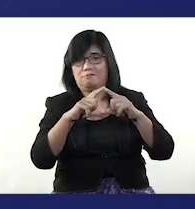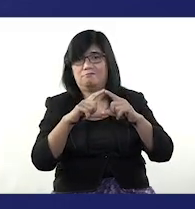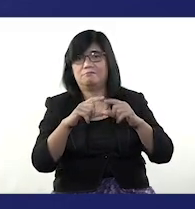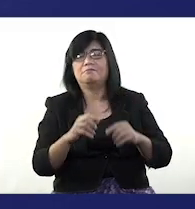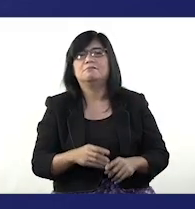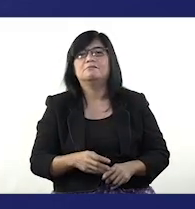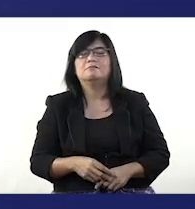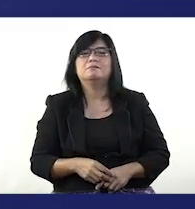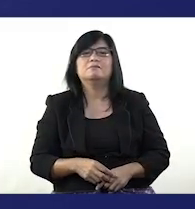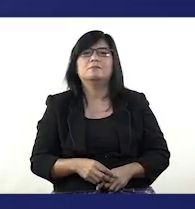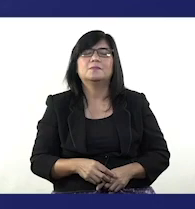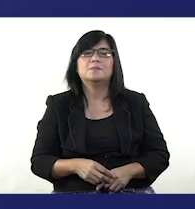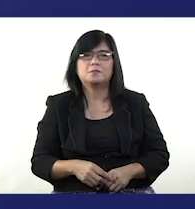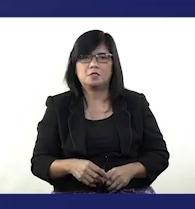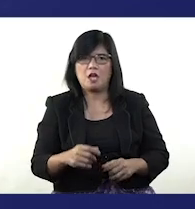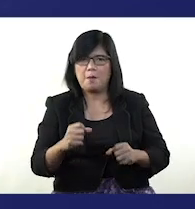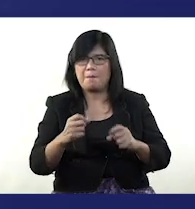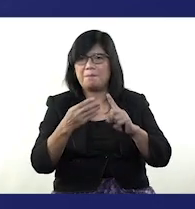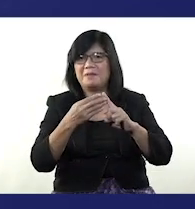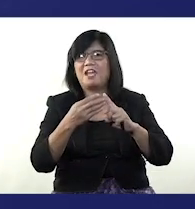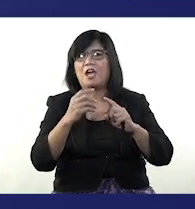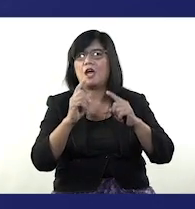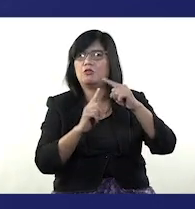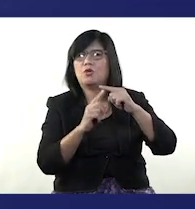yang harus kita perjuangkan berdarah